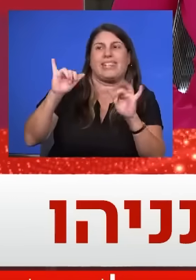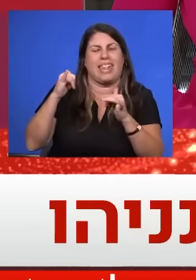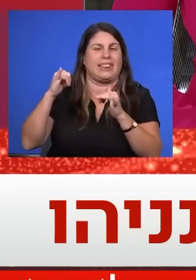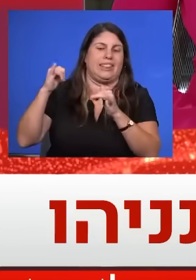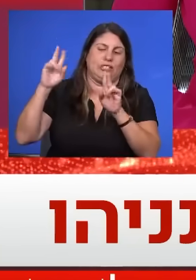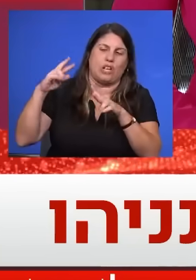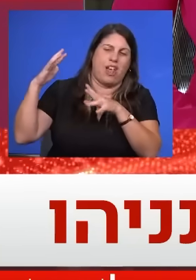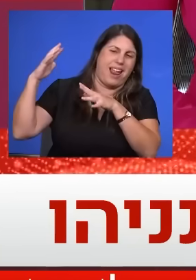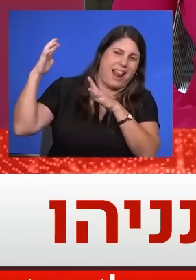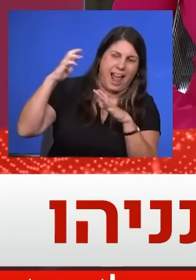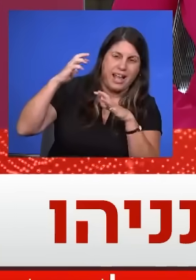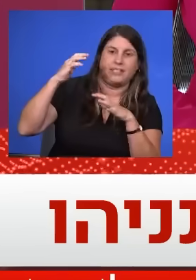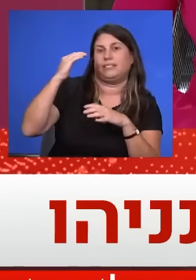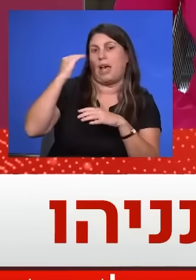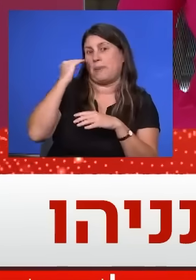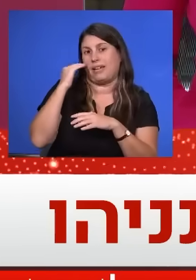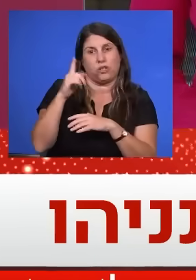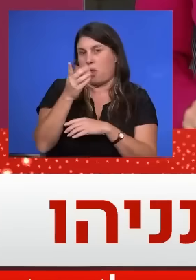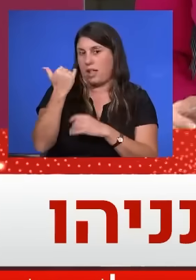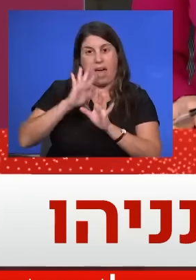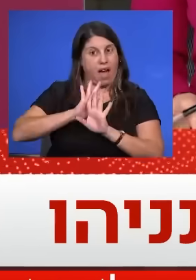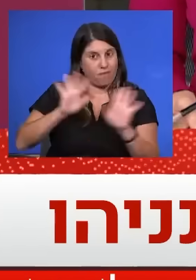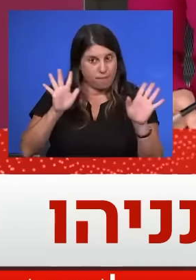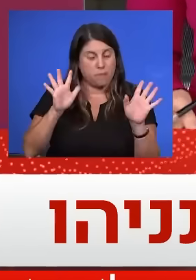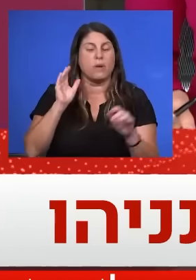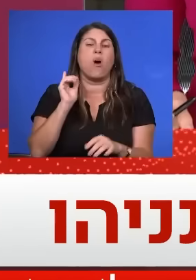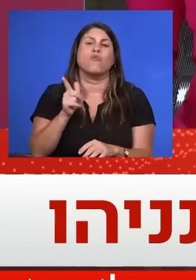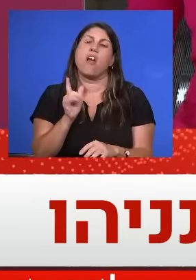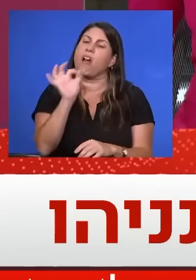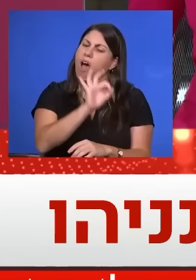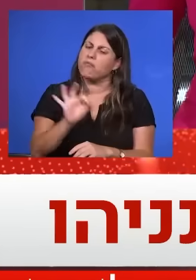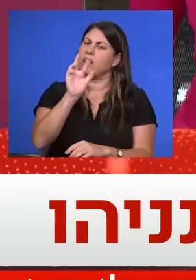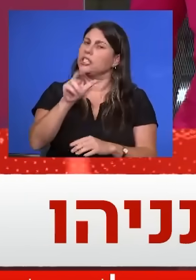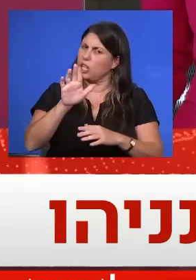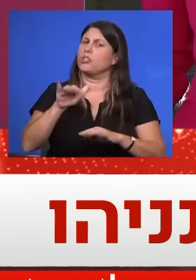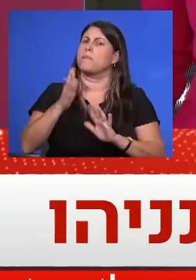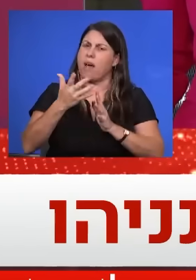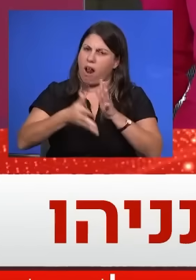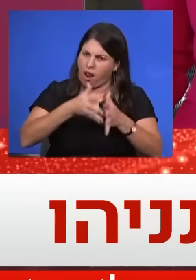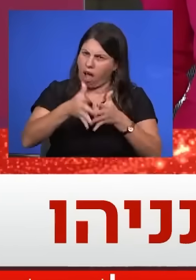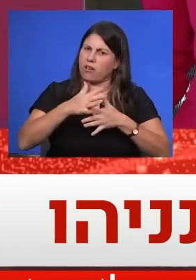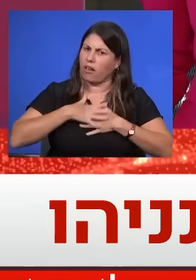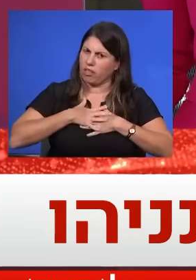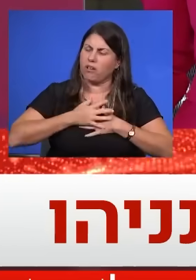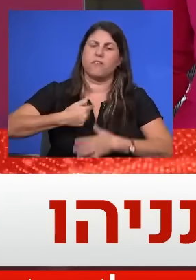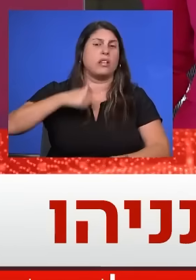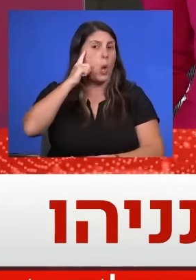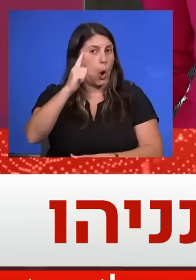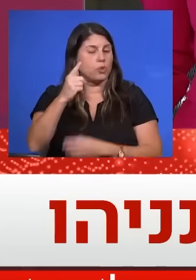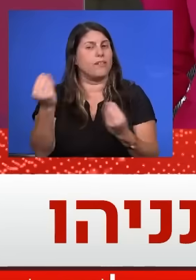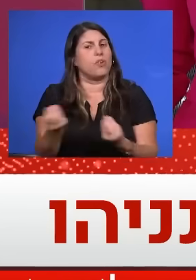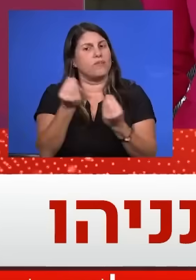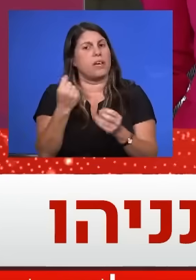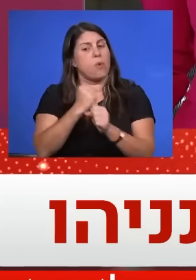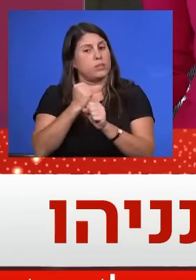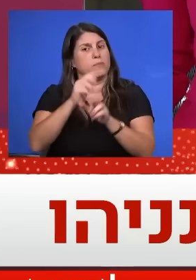אף פעם, אבל בכל מקרה יש לנו גם מה להגיד, ואני חושב שהדברים האלה נעשים בינתיים בצורה תקינה. אני